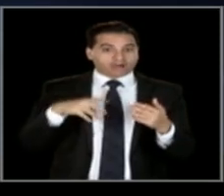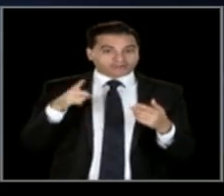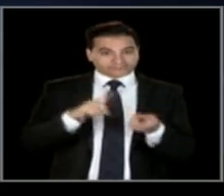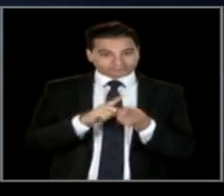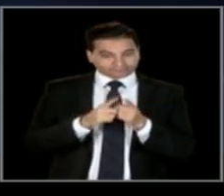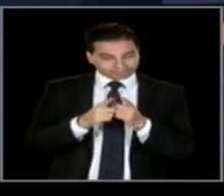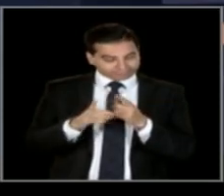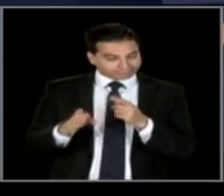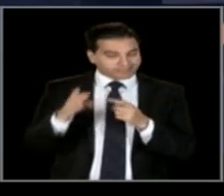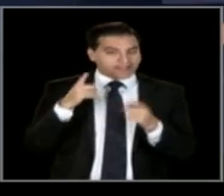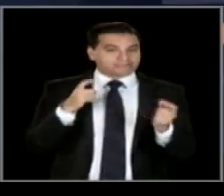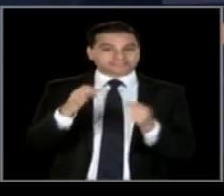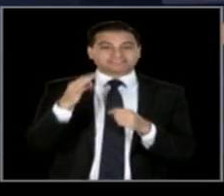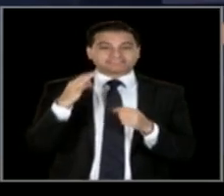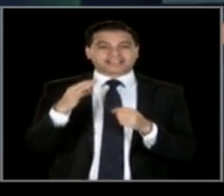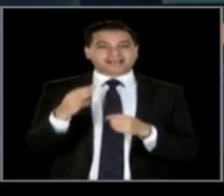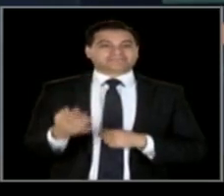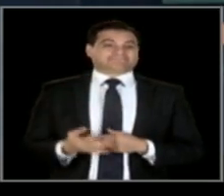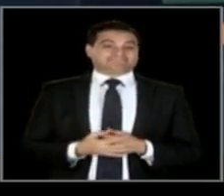القاهرة الهدف الذهبي.